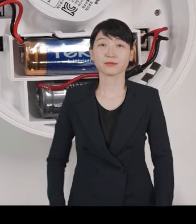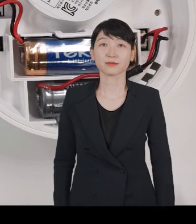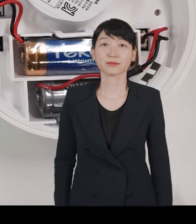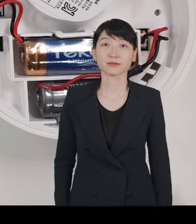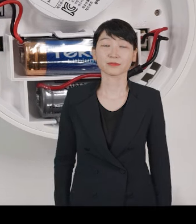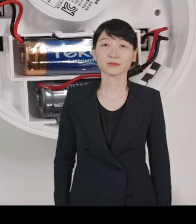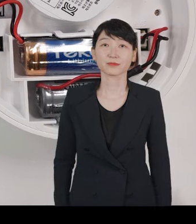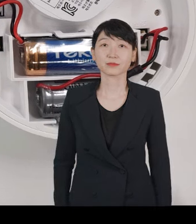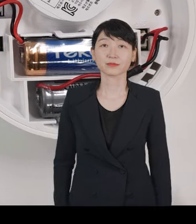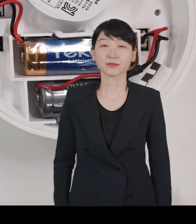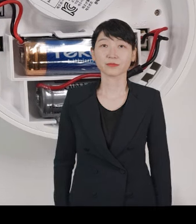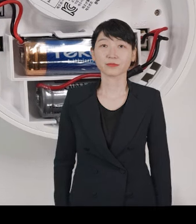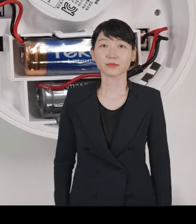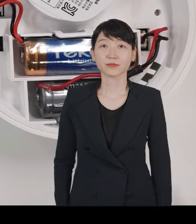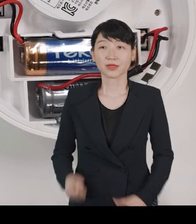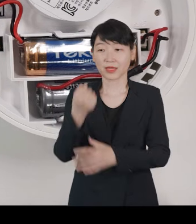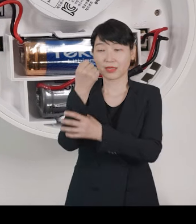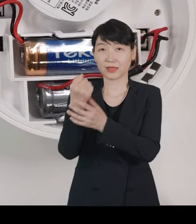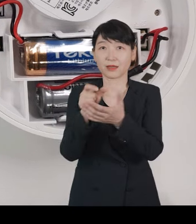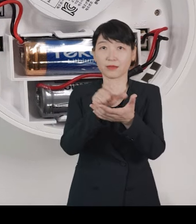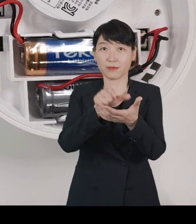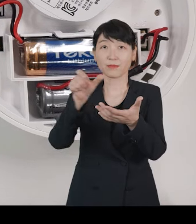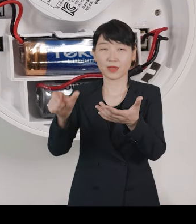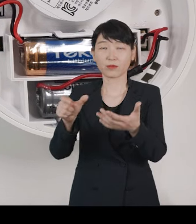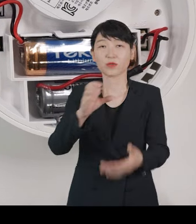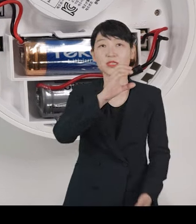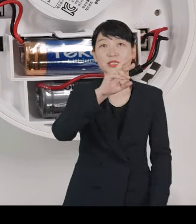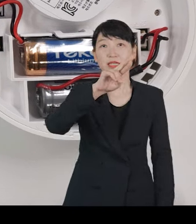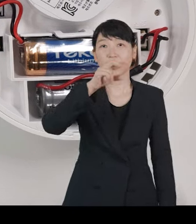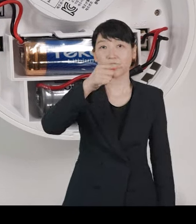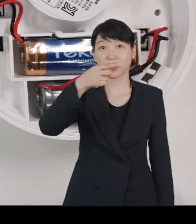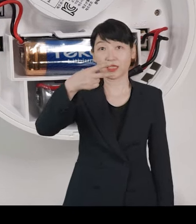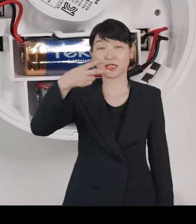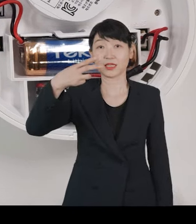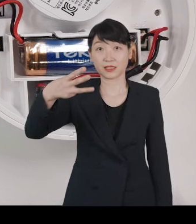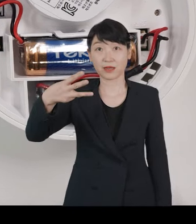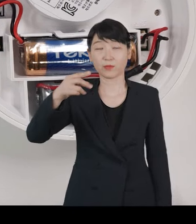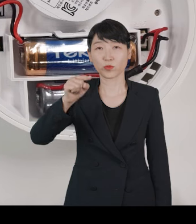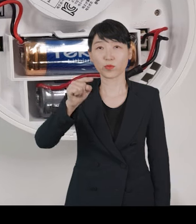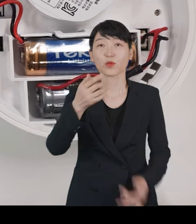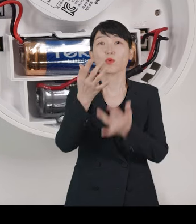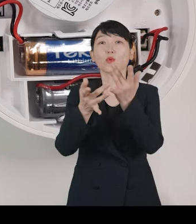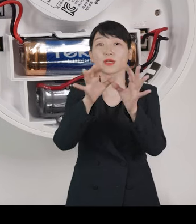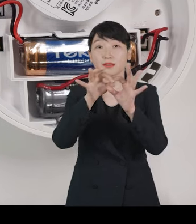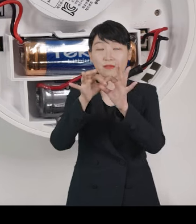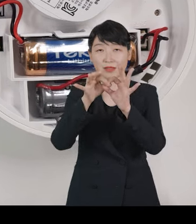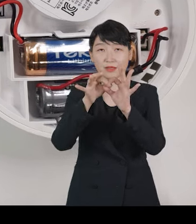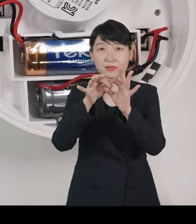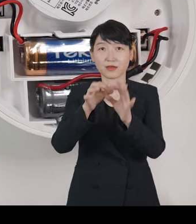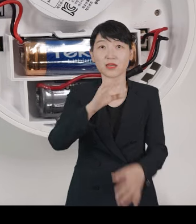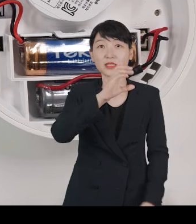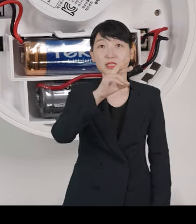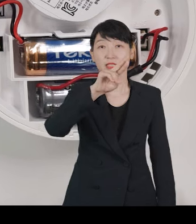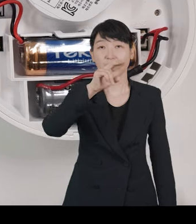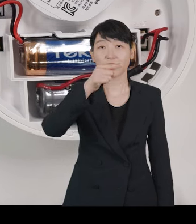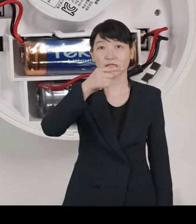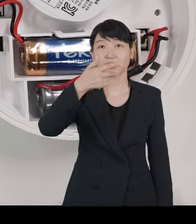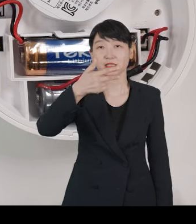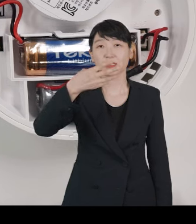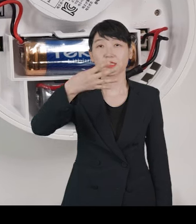돌려서 센서 커버를 엽니다. 기존의 배터리를 제거하고 CR123 배터리는 화재 단자에,